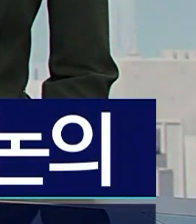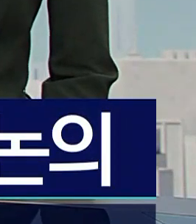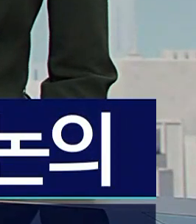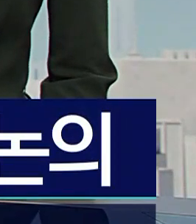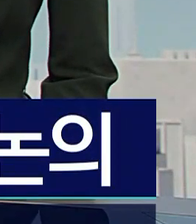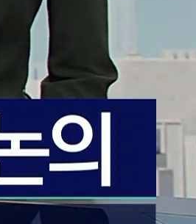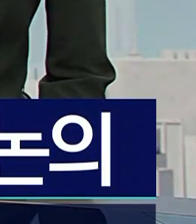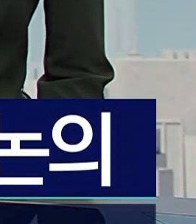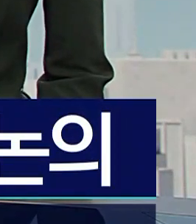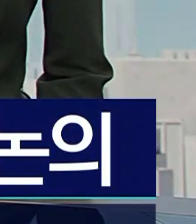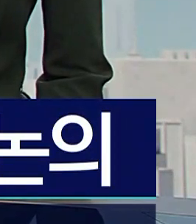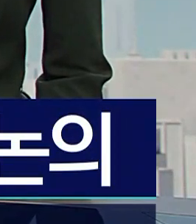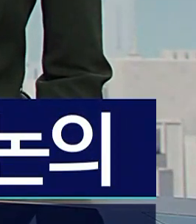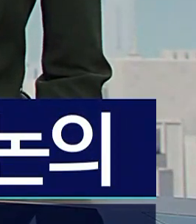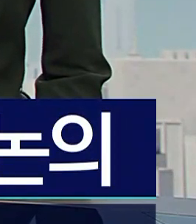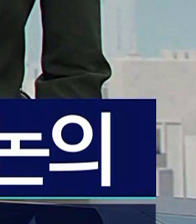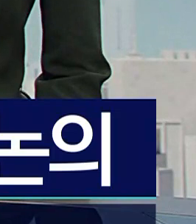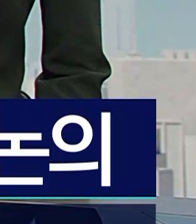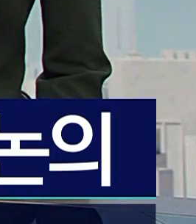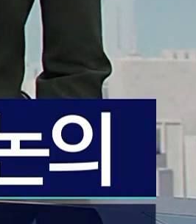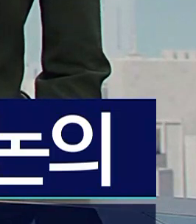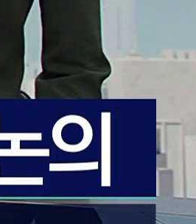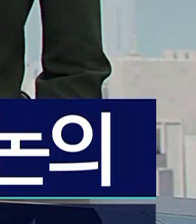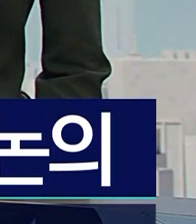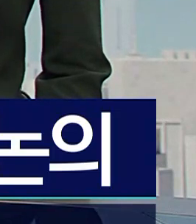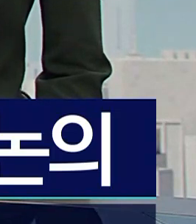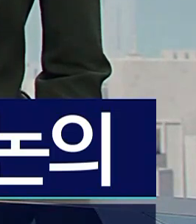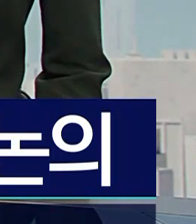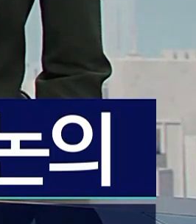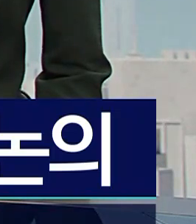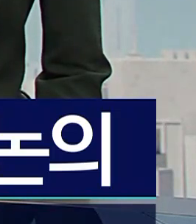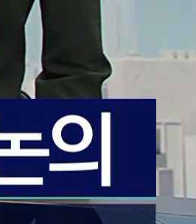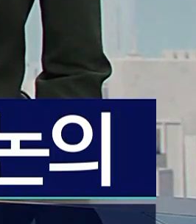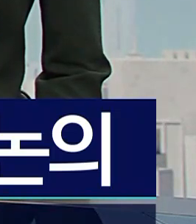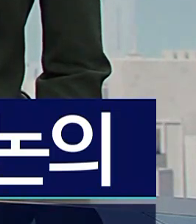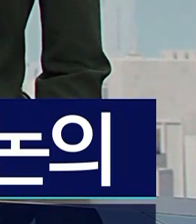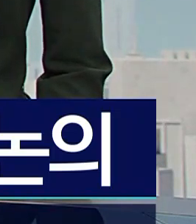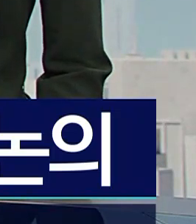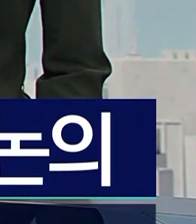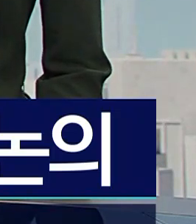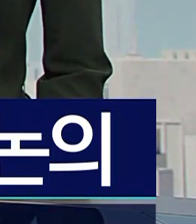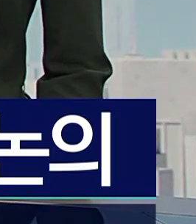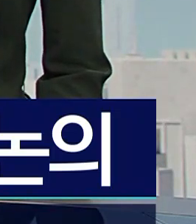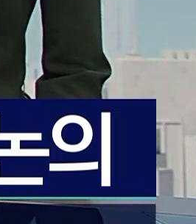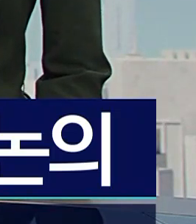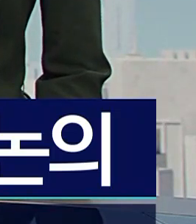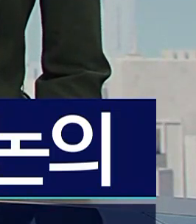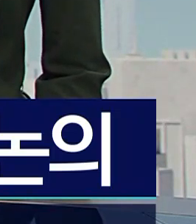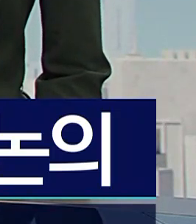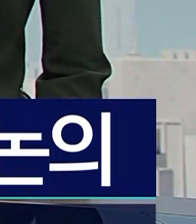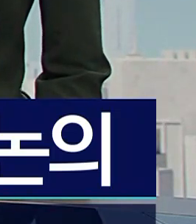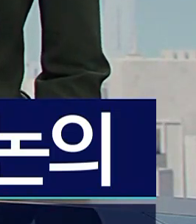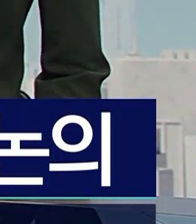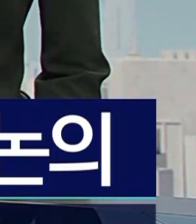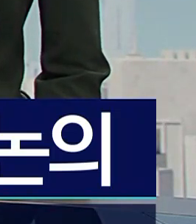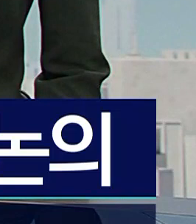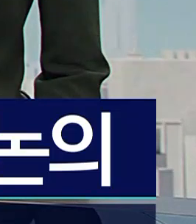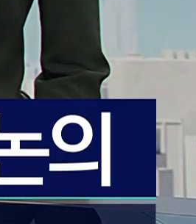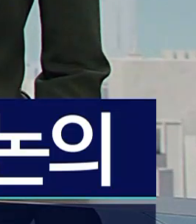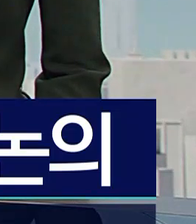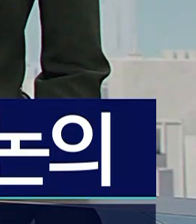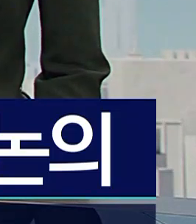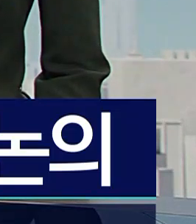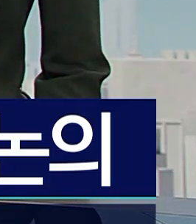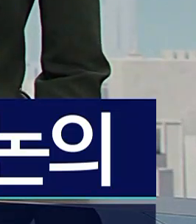네. 오염수 정화와 방류시설 전반에 대한 추가 요구사항을 전달하고 일본과 의견을 교환한 것으로